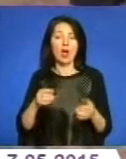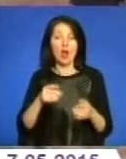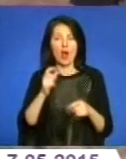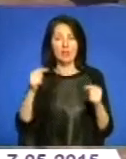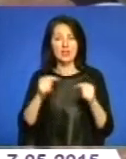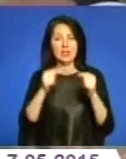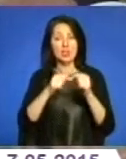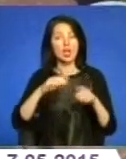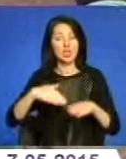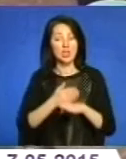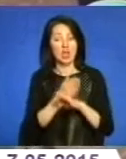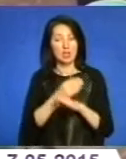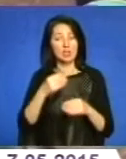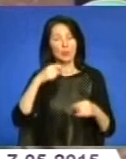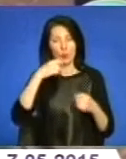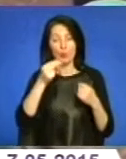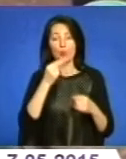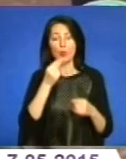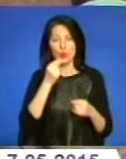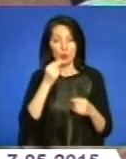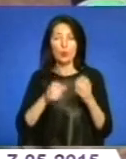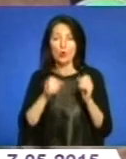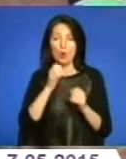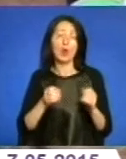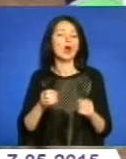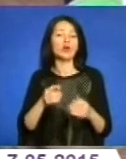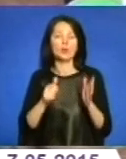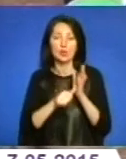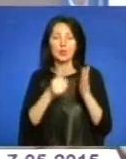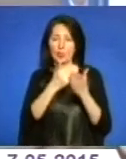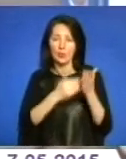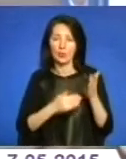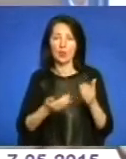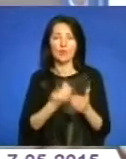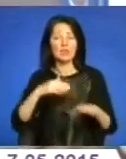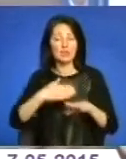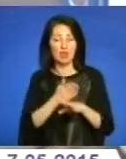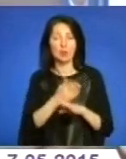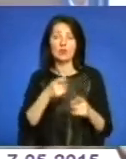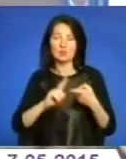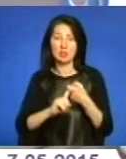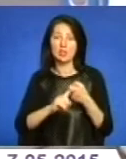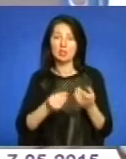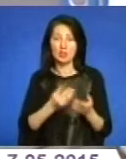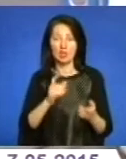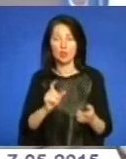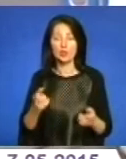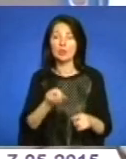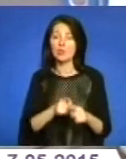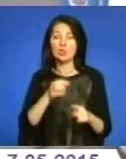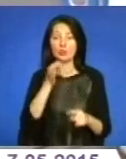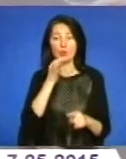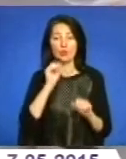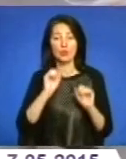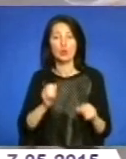6 показниках. Від якості залежить і ціна. Людям це сподобалося, тому що